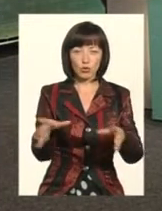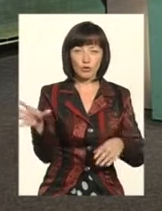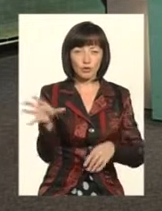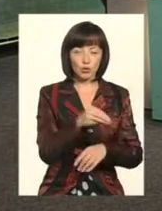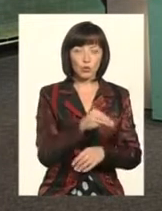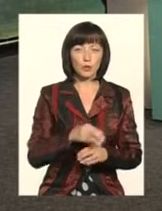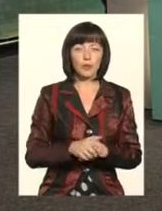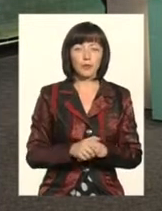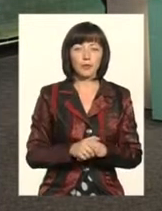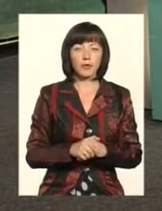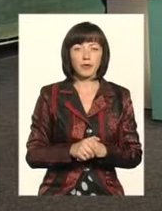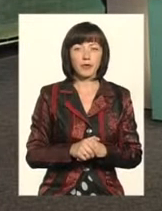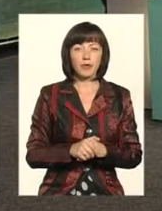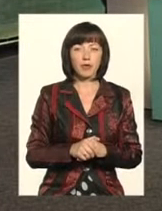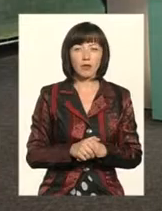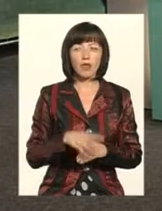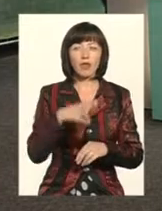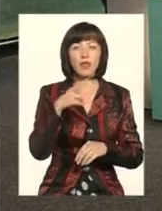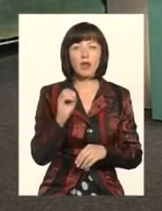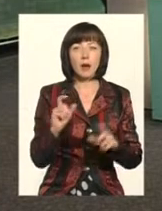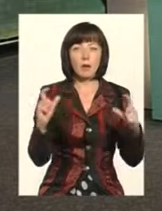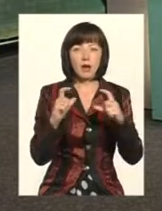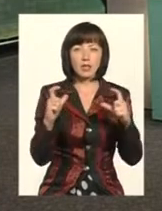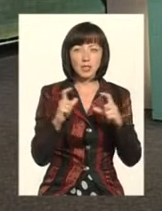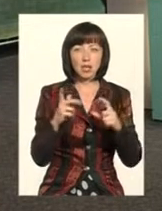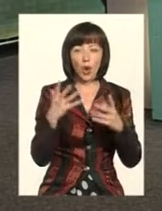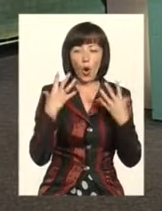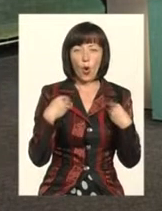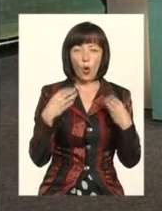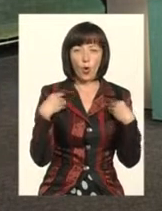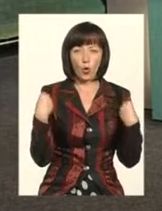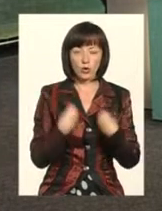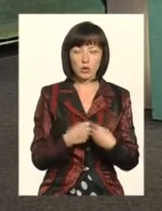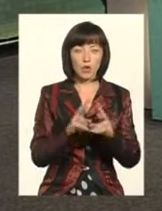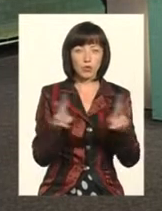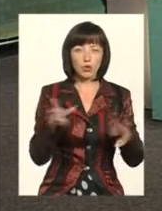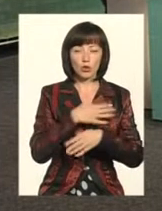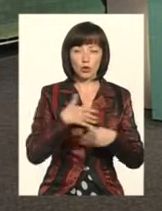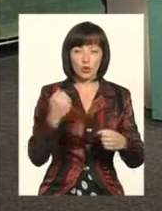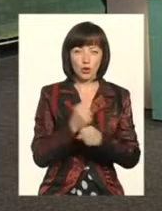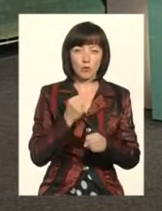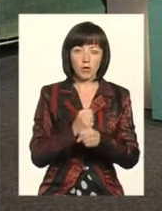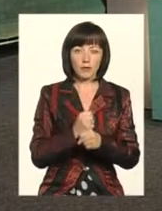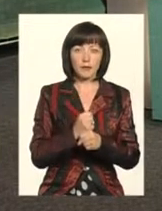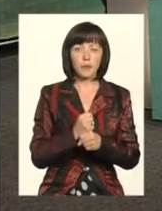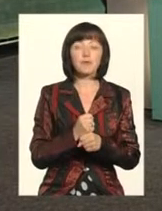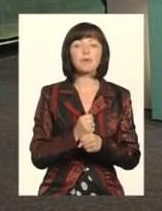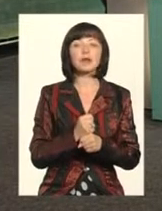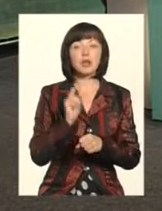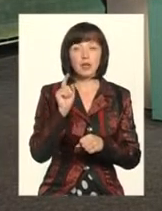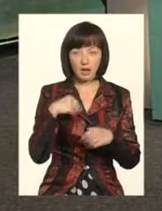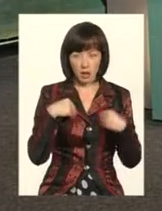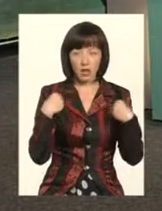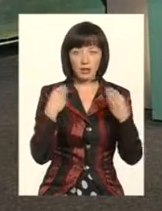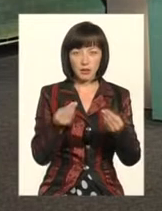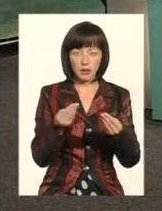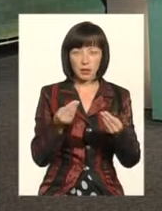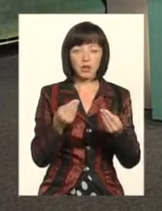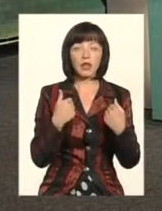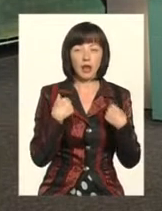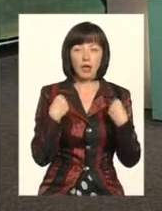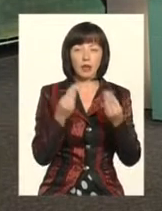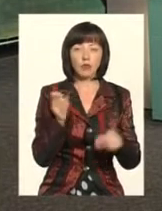ваше запитання. Там, де магазин, де хутро є. Там хто ніхто не хоче робити навіть. Я дам доручення.